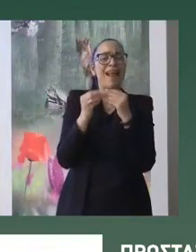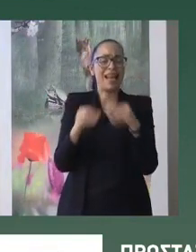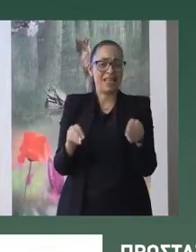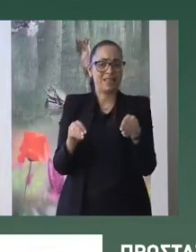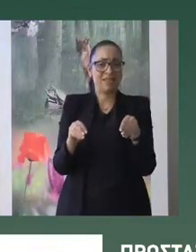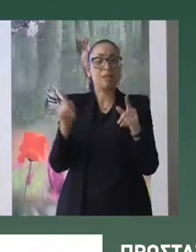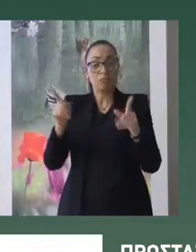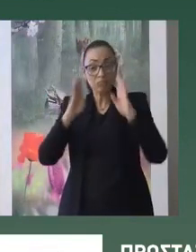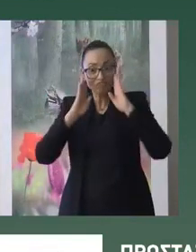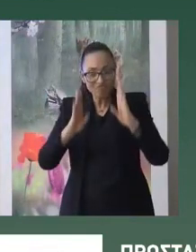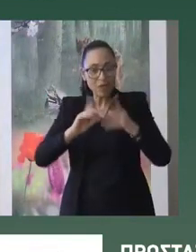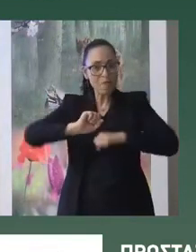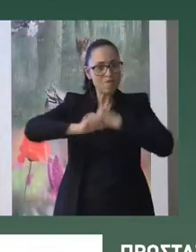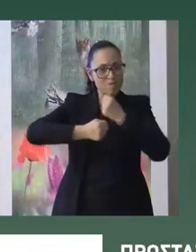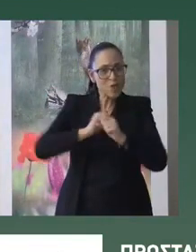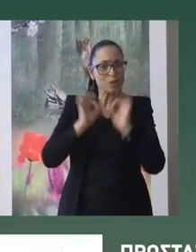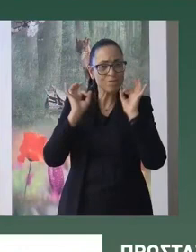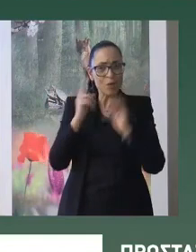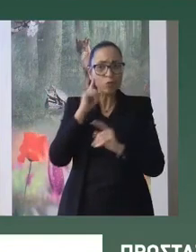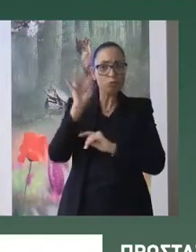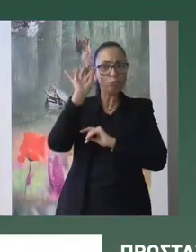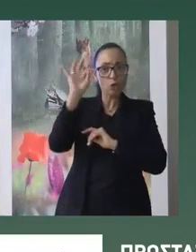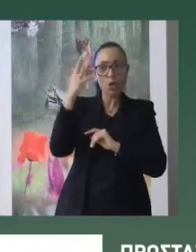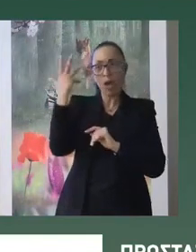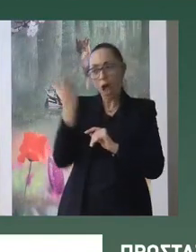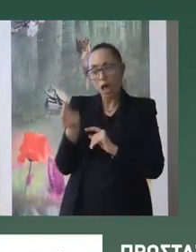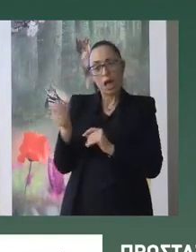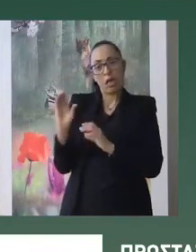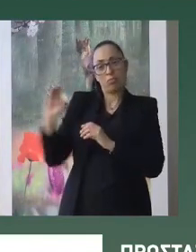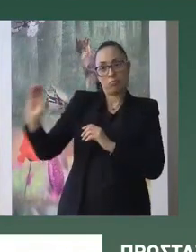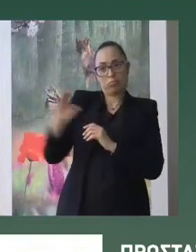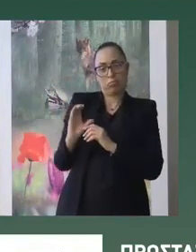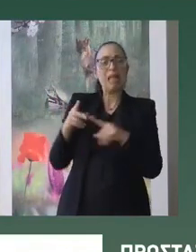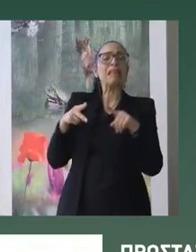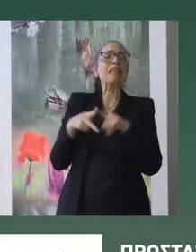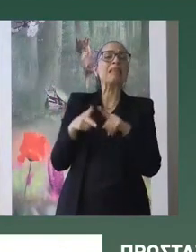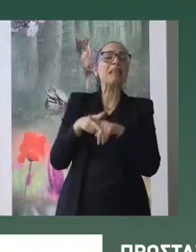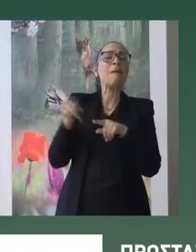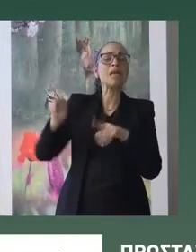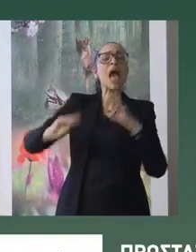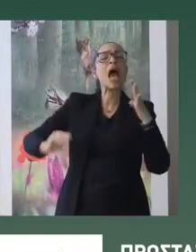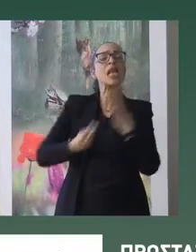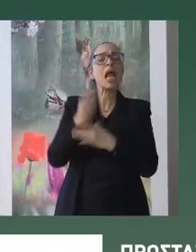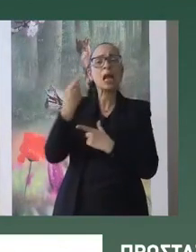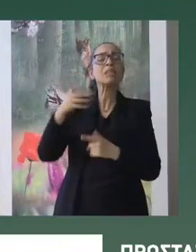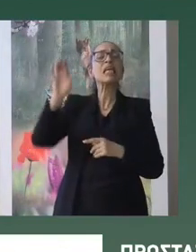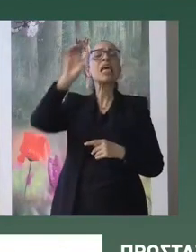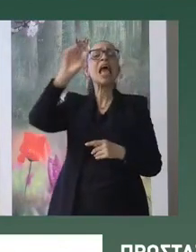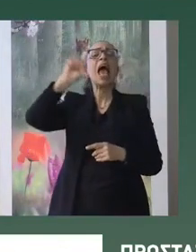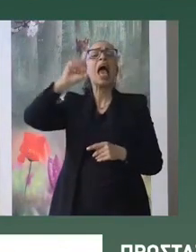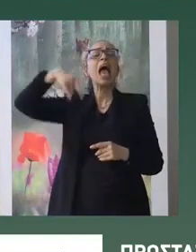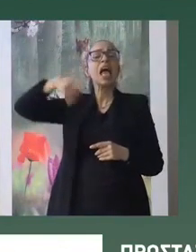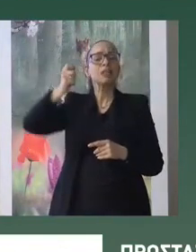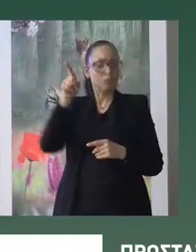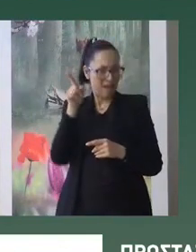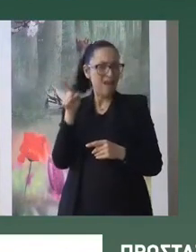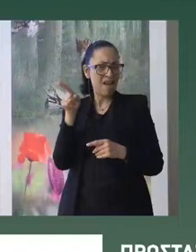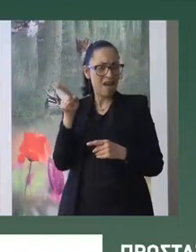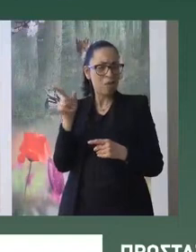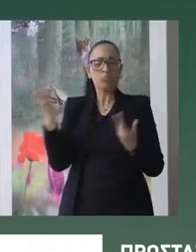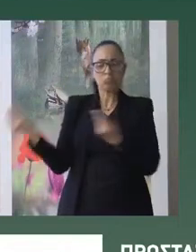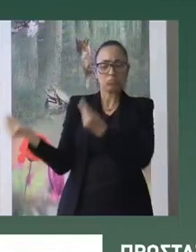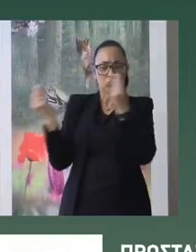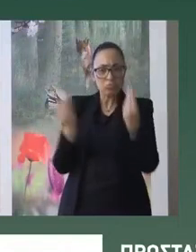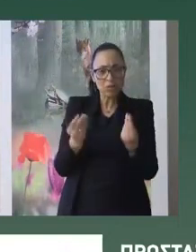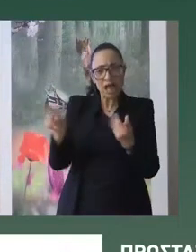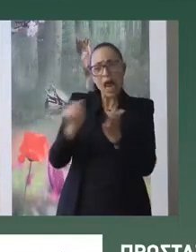Δηλαδή να επικεντρώσεις κάπου την προσπάθειά σου, τους πόρους που διαθέτει το Χ Ταμείο Ανάκαμψης ή το ΕΣΠΑ, να τα επικεντρώσεις σε κάποιο συγκεκριμένο